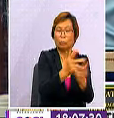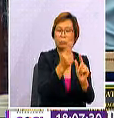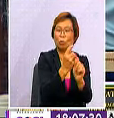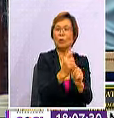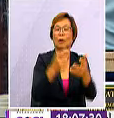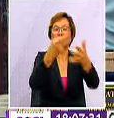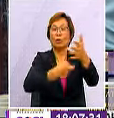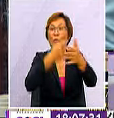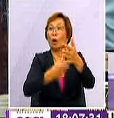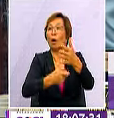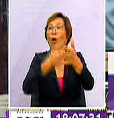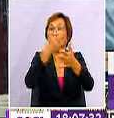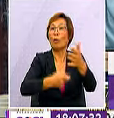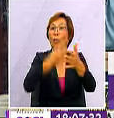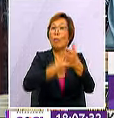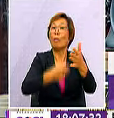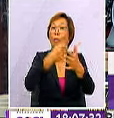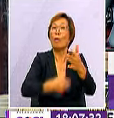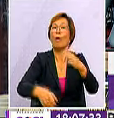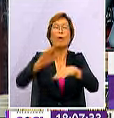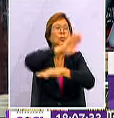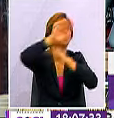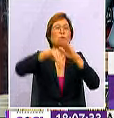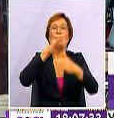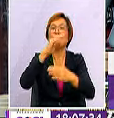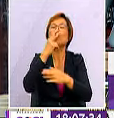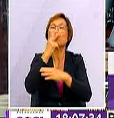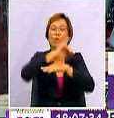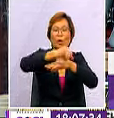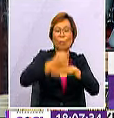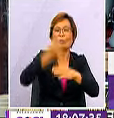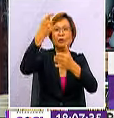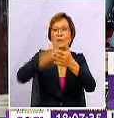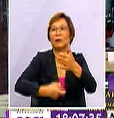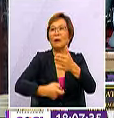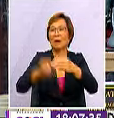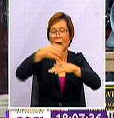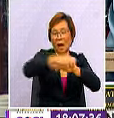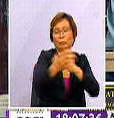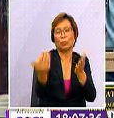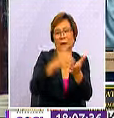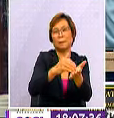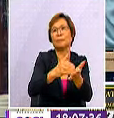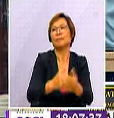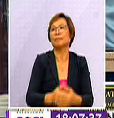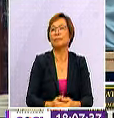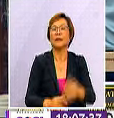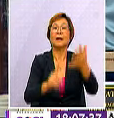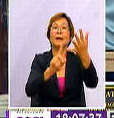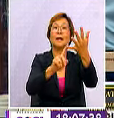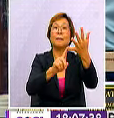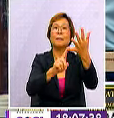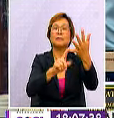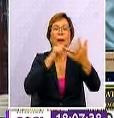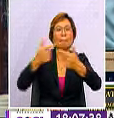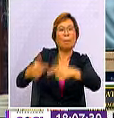cukai dengan kemudahan pulang balik atau drawback ke atas semua rokok import bagi tujuan transshipment dan ekspor semula. Kelima,